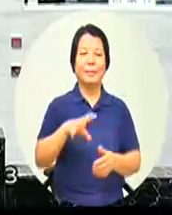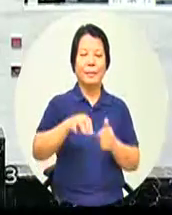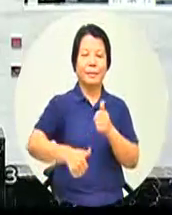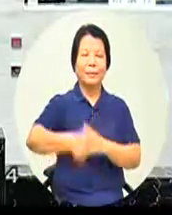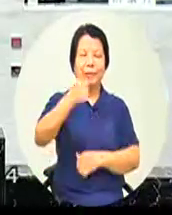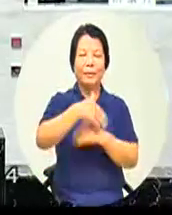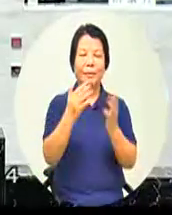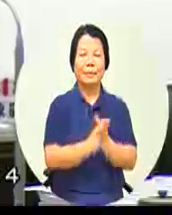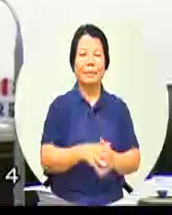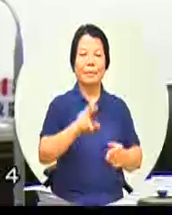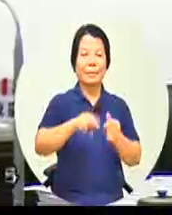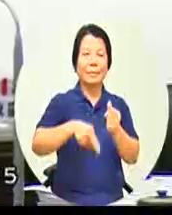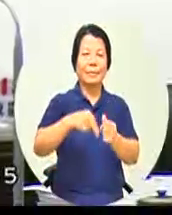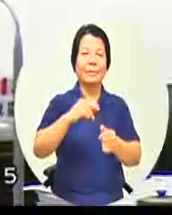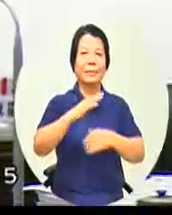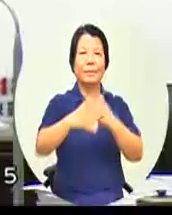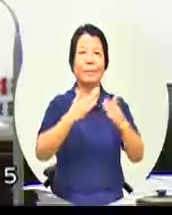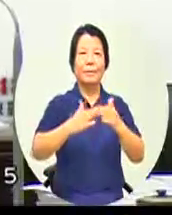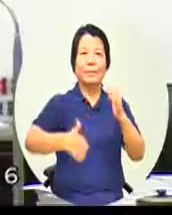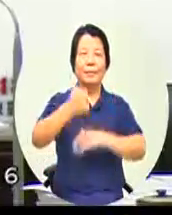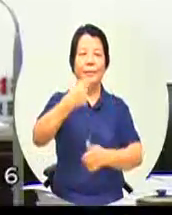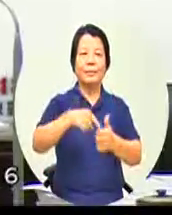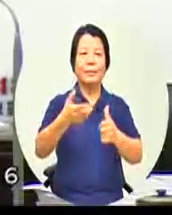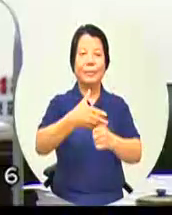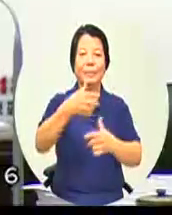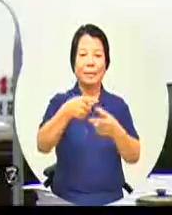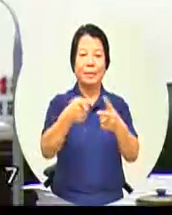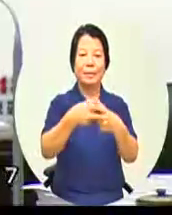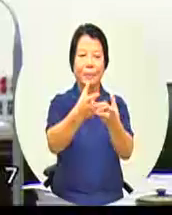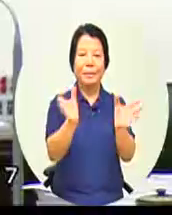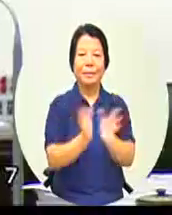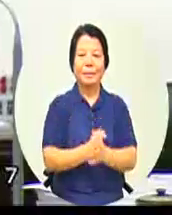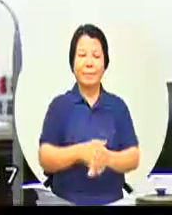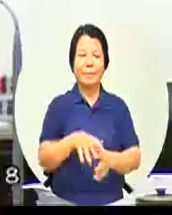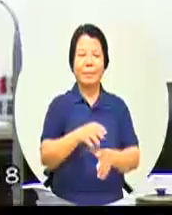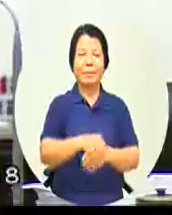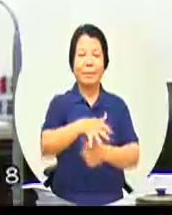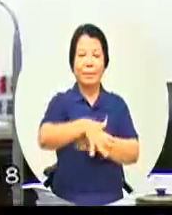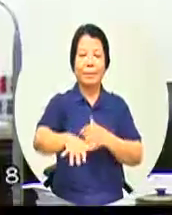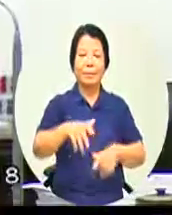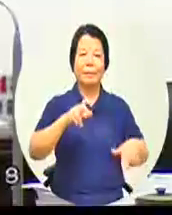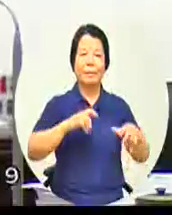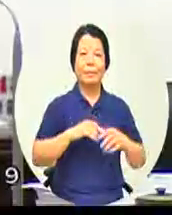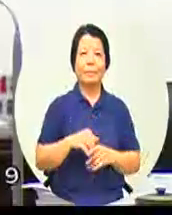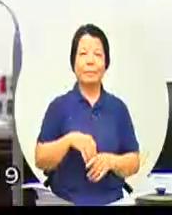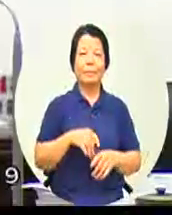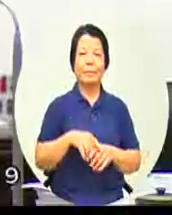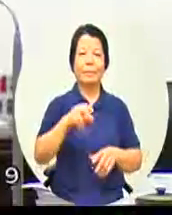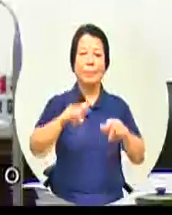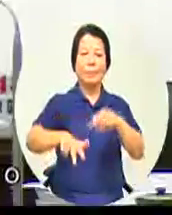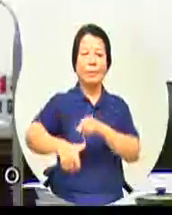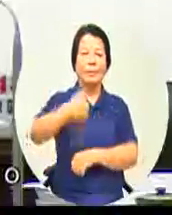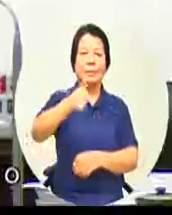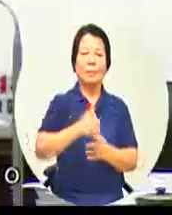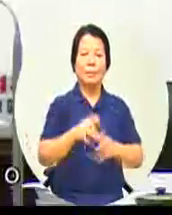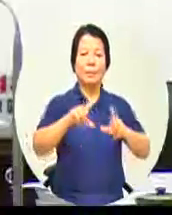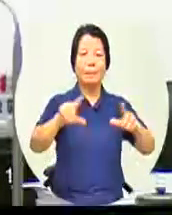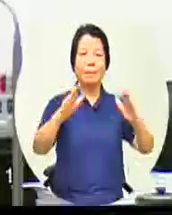校长，还有我们教育小组的所有的这个科室主管处长哈，大家早安。我想